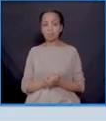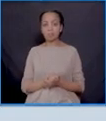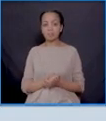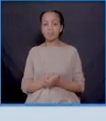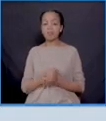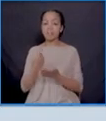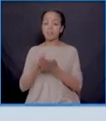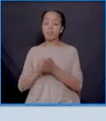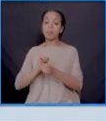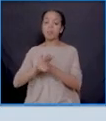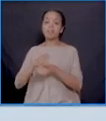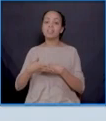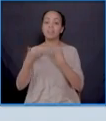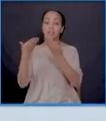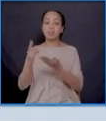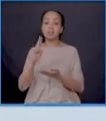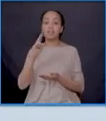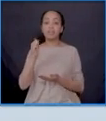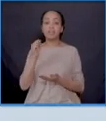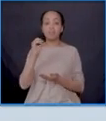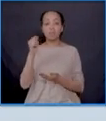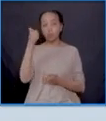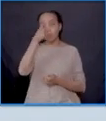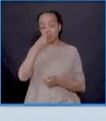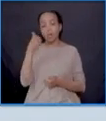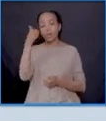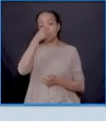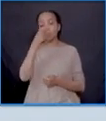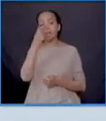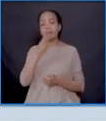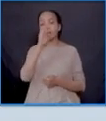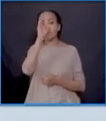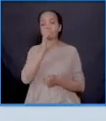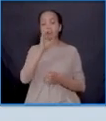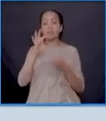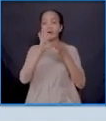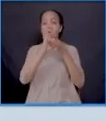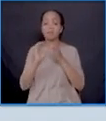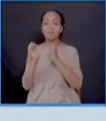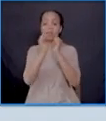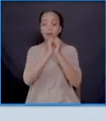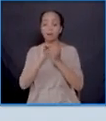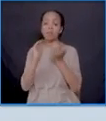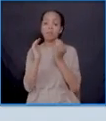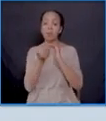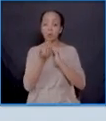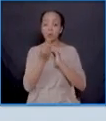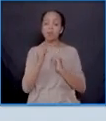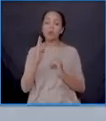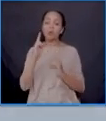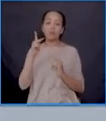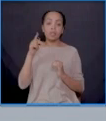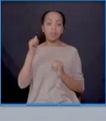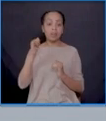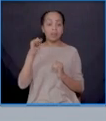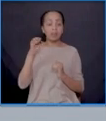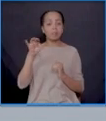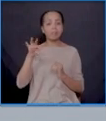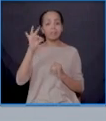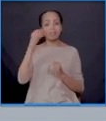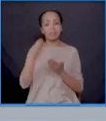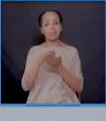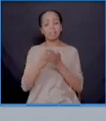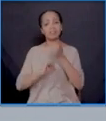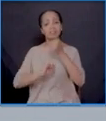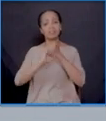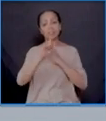ይህ መልእክት የቀረበው ቪኤስኦ ኢትዮጵያ ከኢትዮጵያ ቀይ መስቀል ማህበር ጋር በመተባበር ከዩኬ ኤድ በተገኘ የገንዘብ